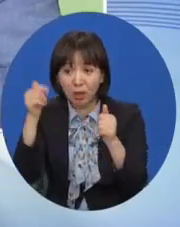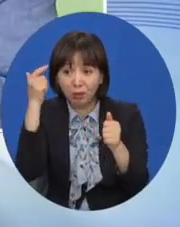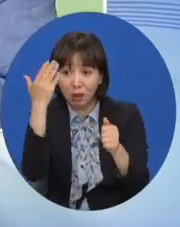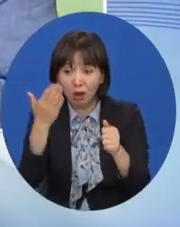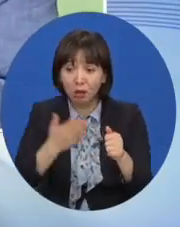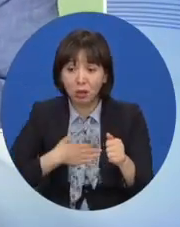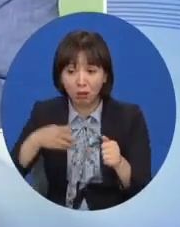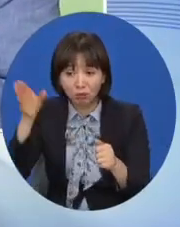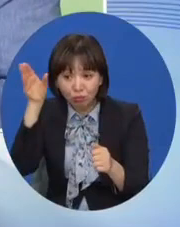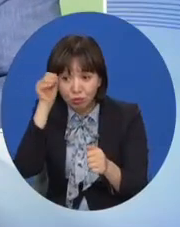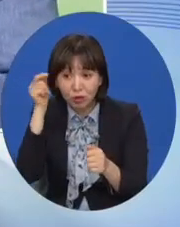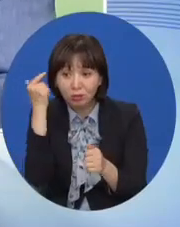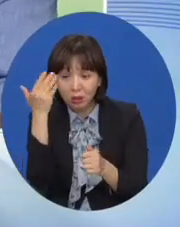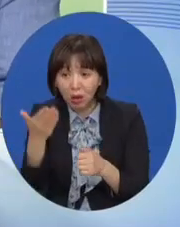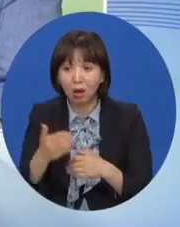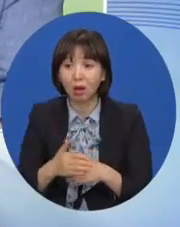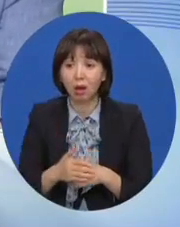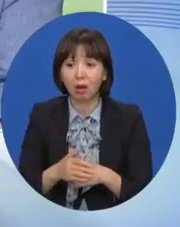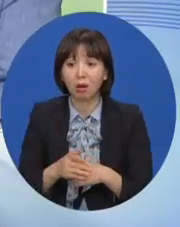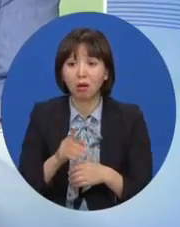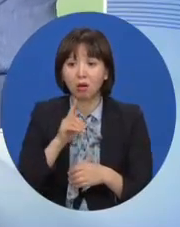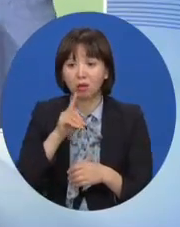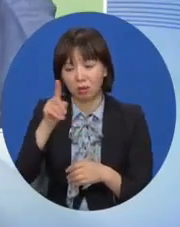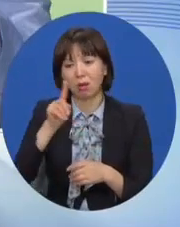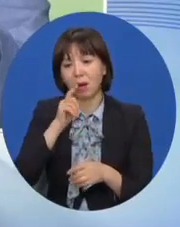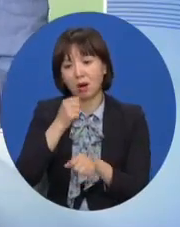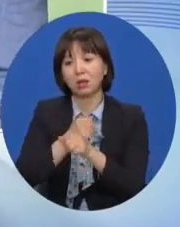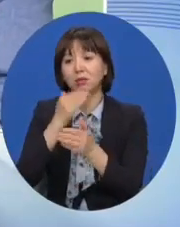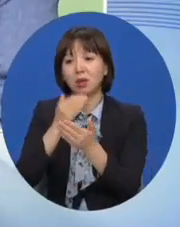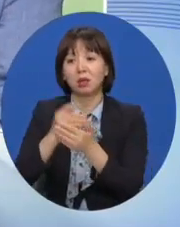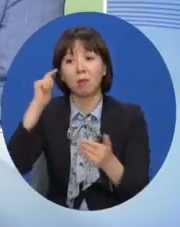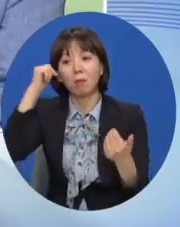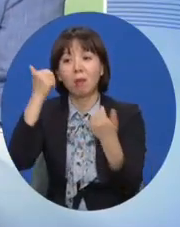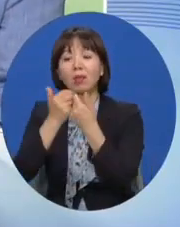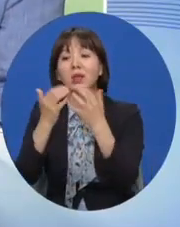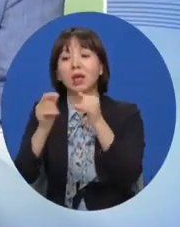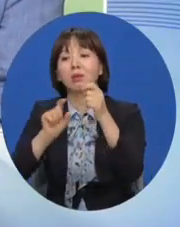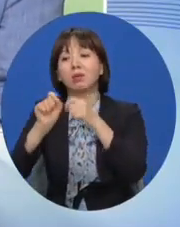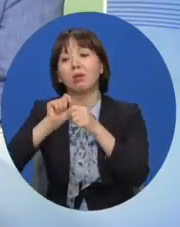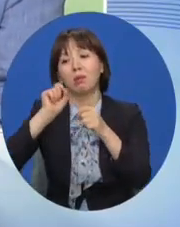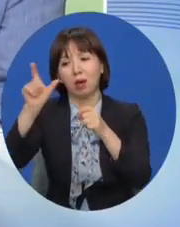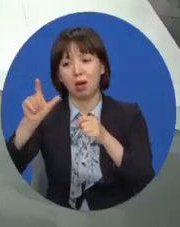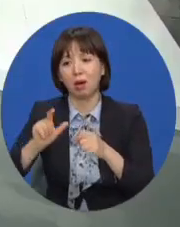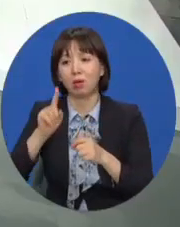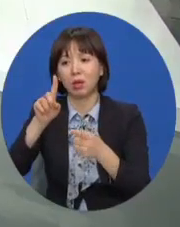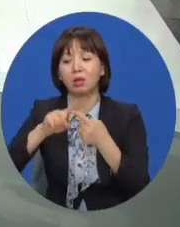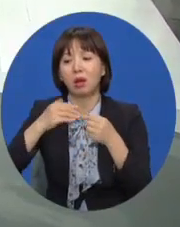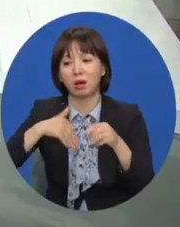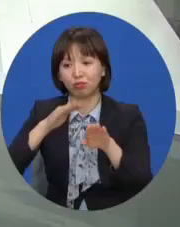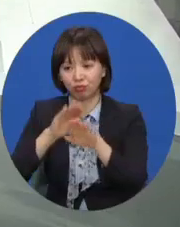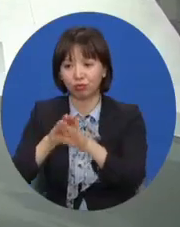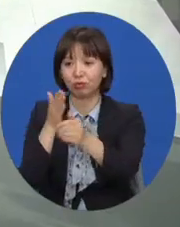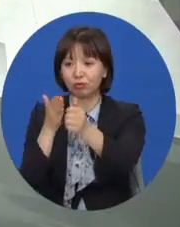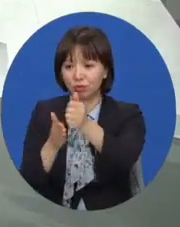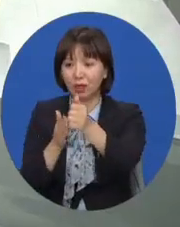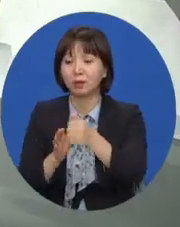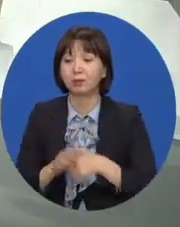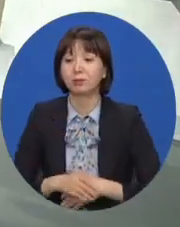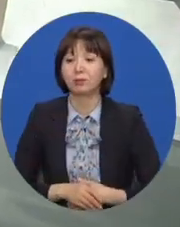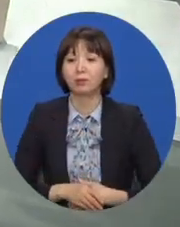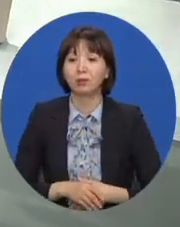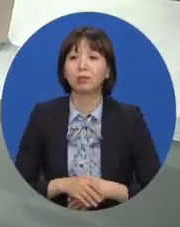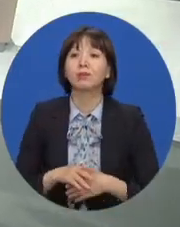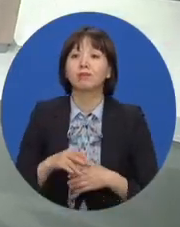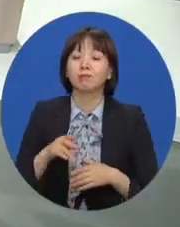저 무식한 사람입니까? 그렇게 말씀하지 마세요. 반대한 시민이 더 많습니다. 그 점을 참고하세요. 네. 여기까지